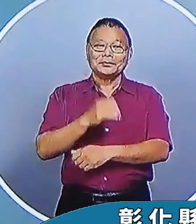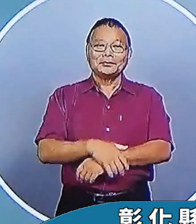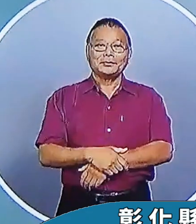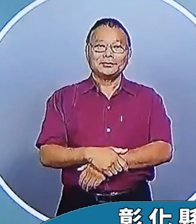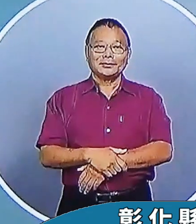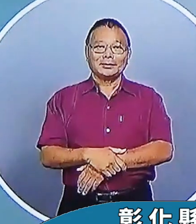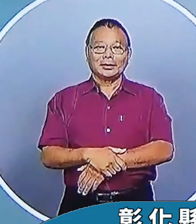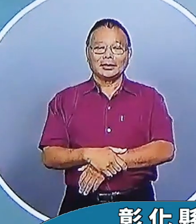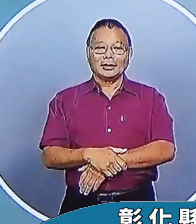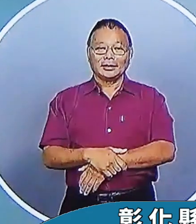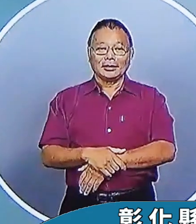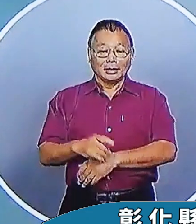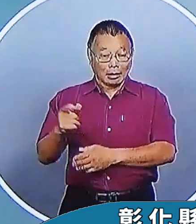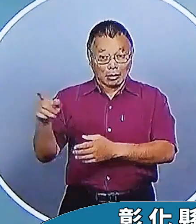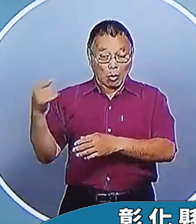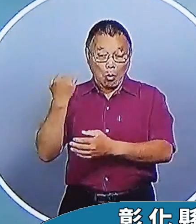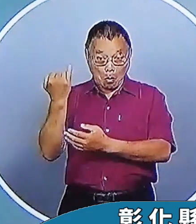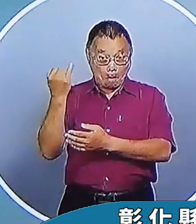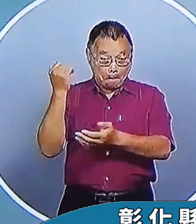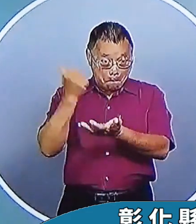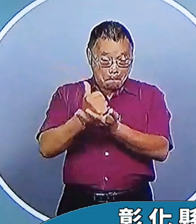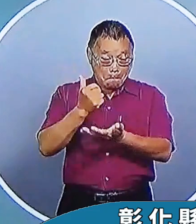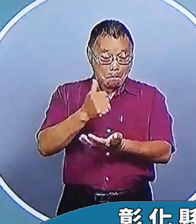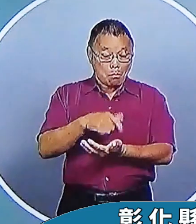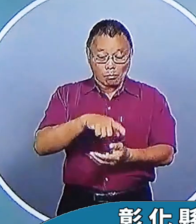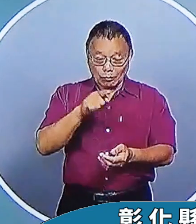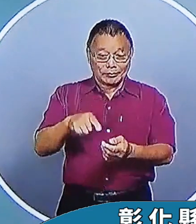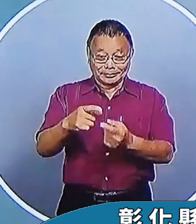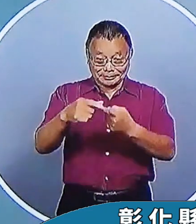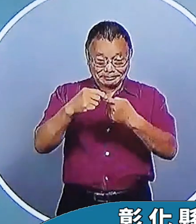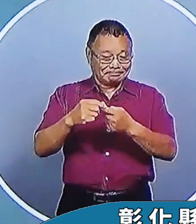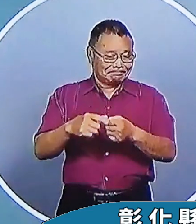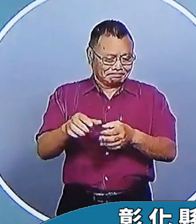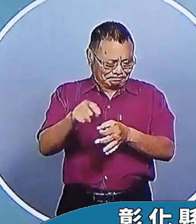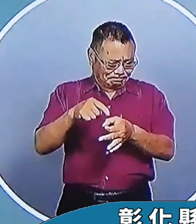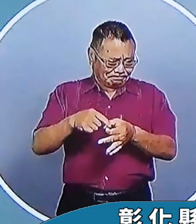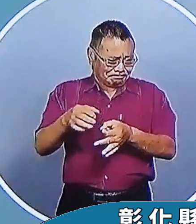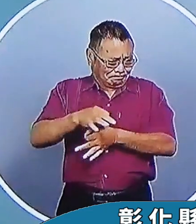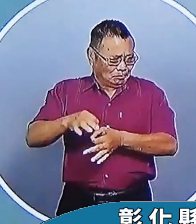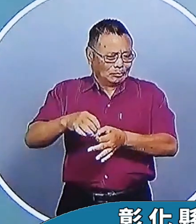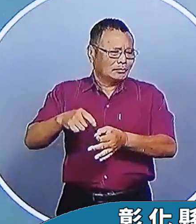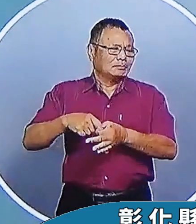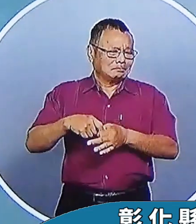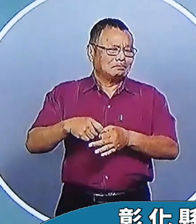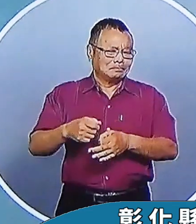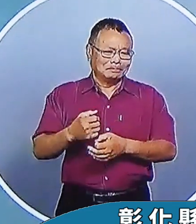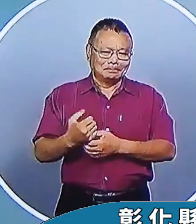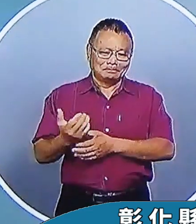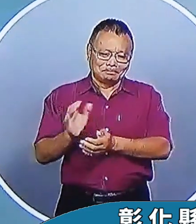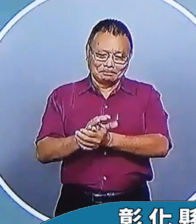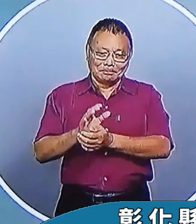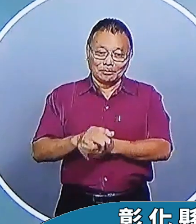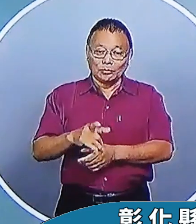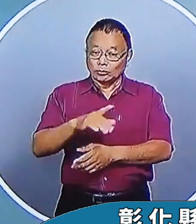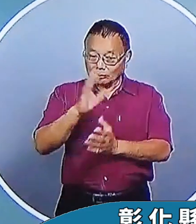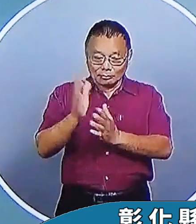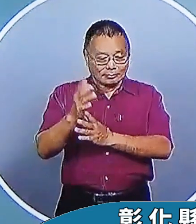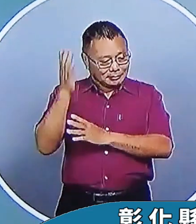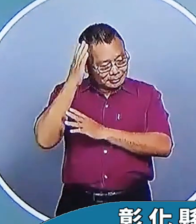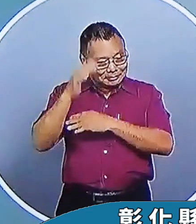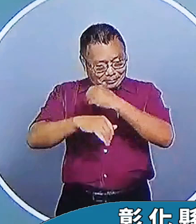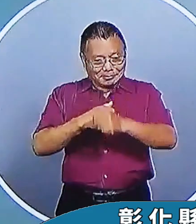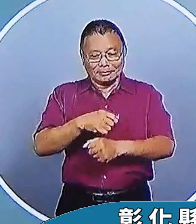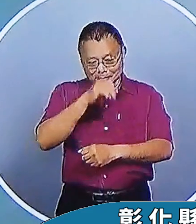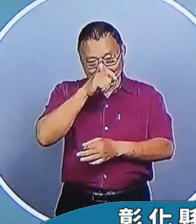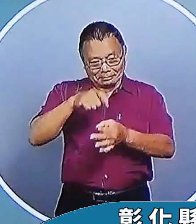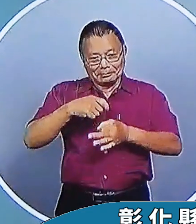但秀芳动算了后，咱第一就是要来拼经济，让咱所有的县民会当好住、好生活、